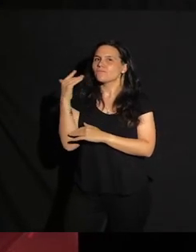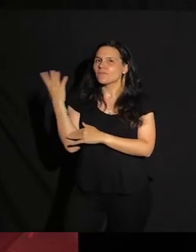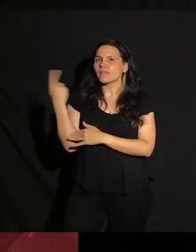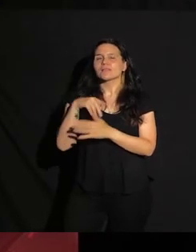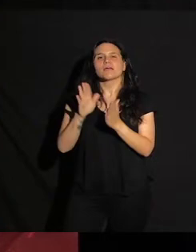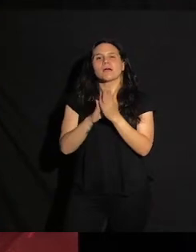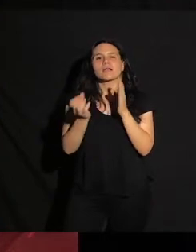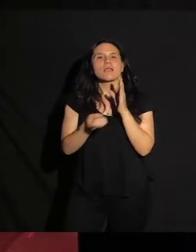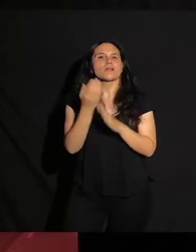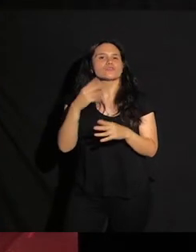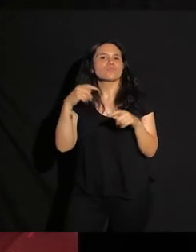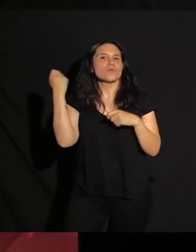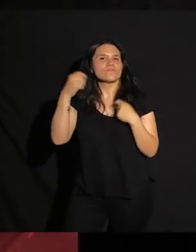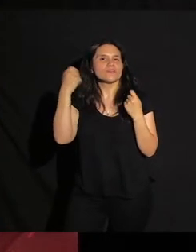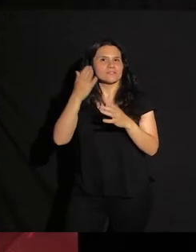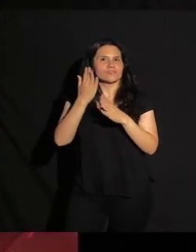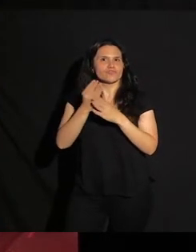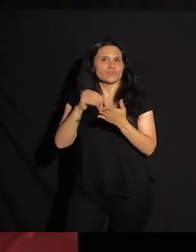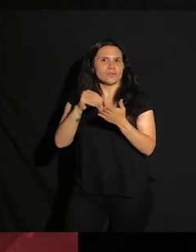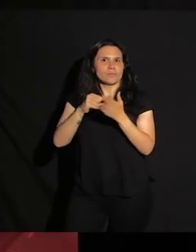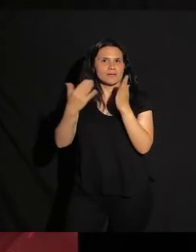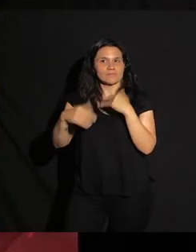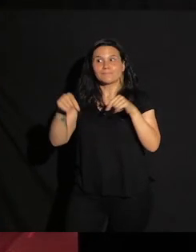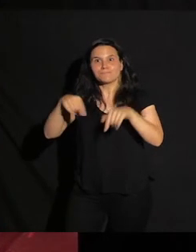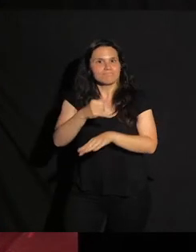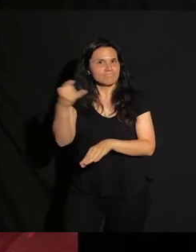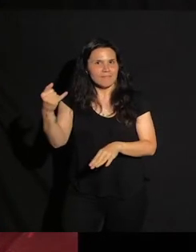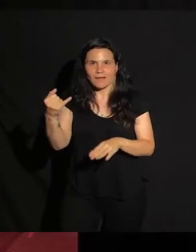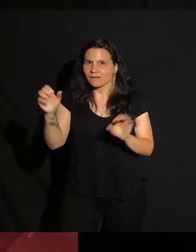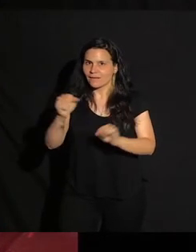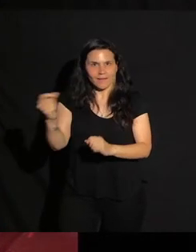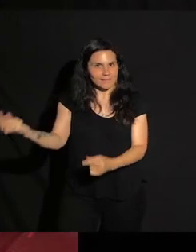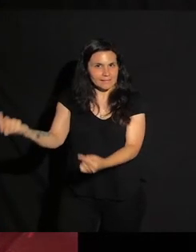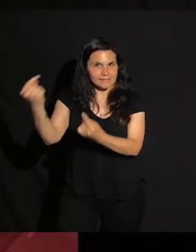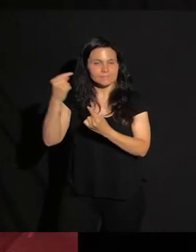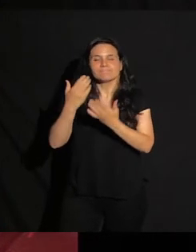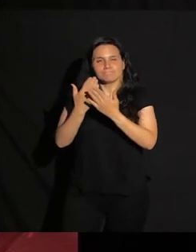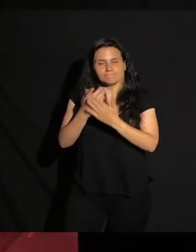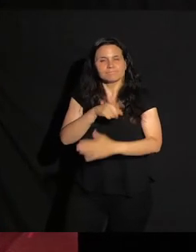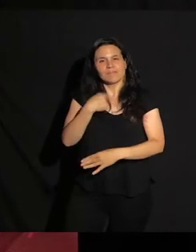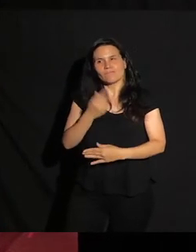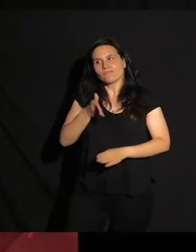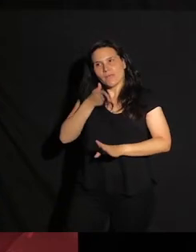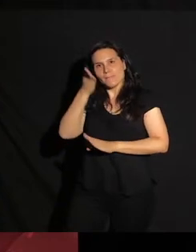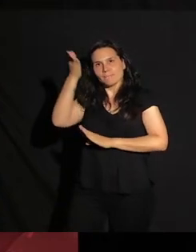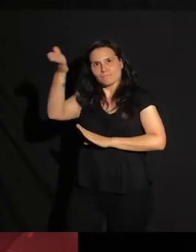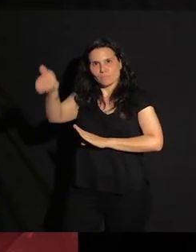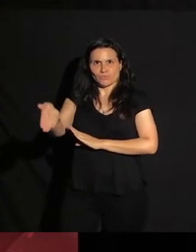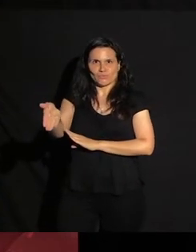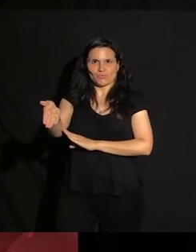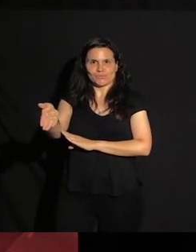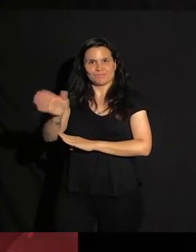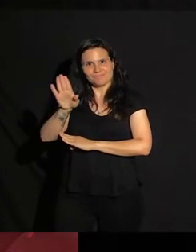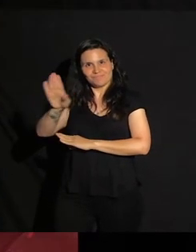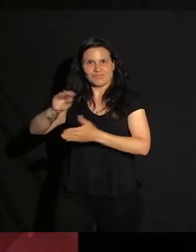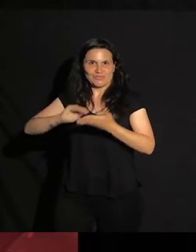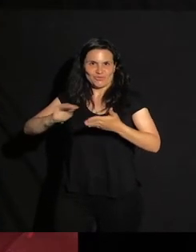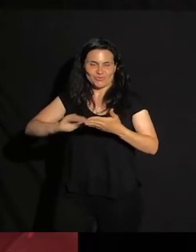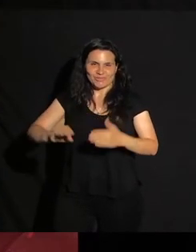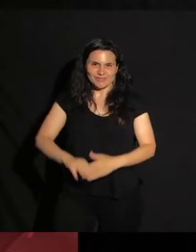Stücken. Und da die Gruppe in diesem Jahr ja nicht kommen kann, besuchen wir sie jetzt gemeinsam in ihrer